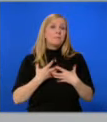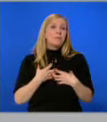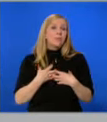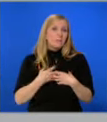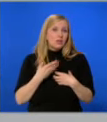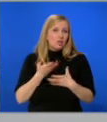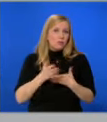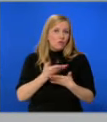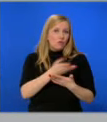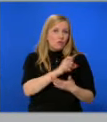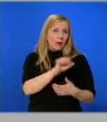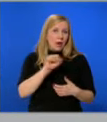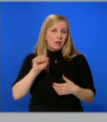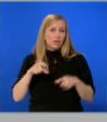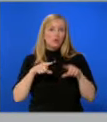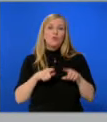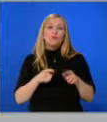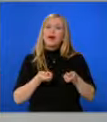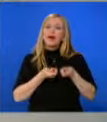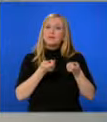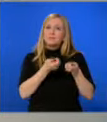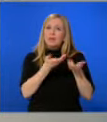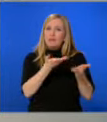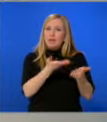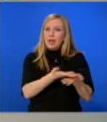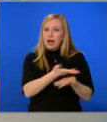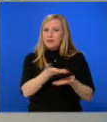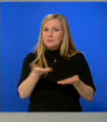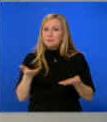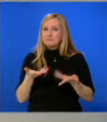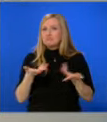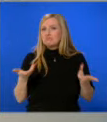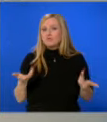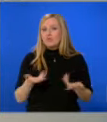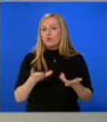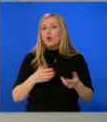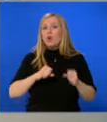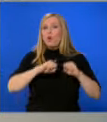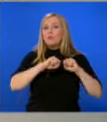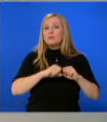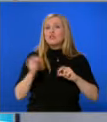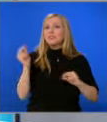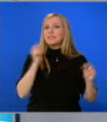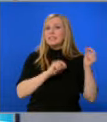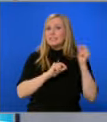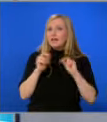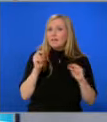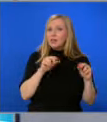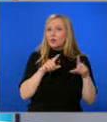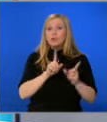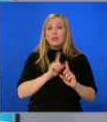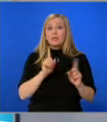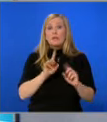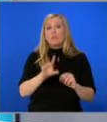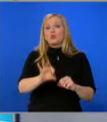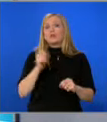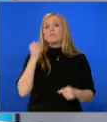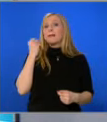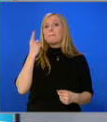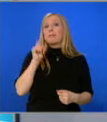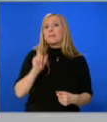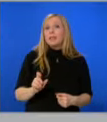политическите сили, и това да рефлектира между, впрочем, върху Общинския съвет, който не може да избере